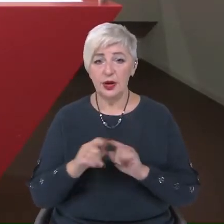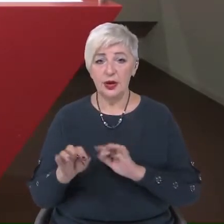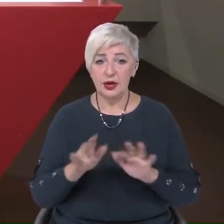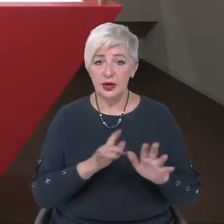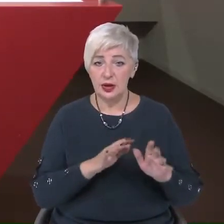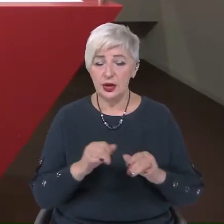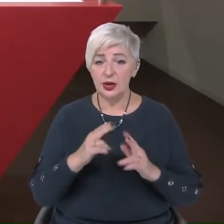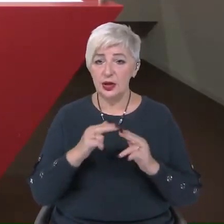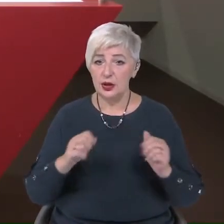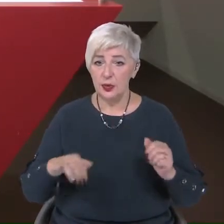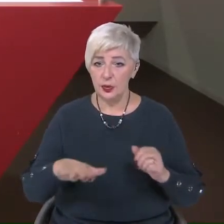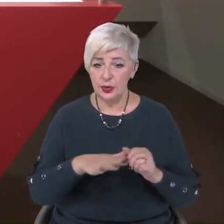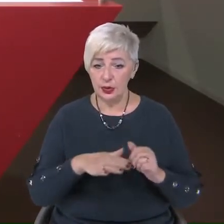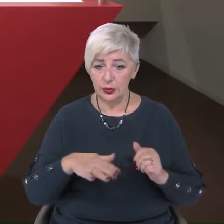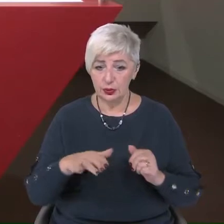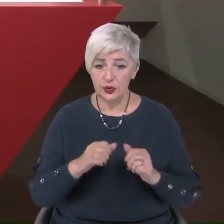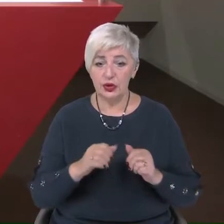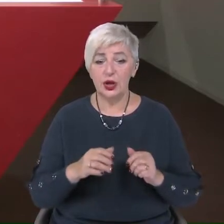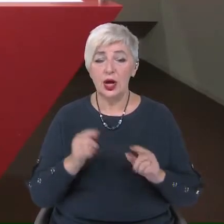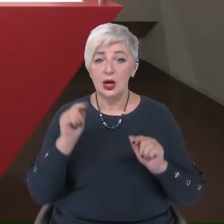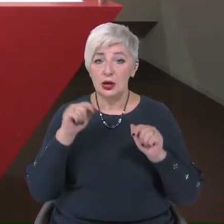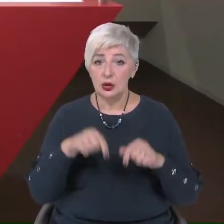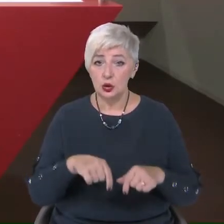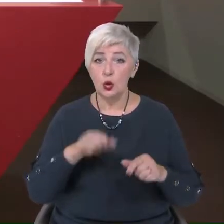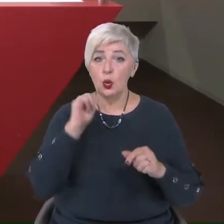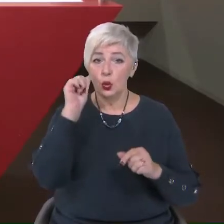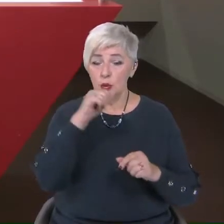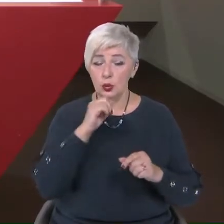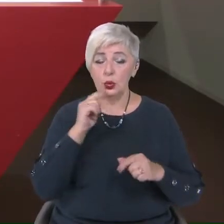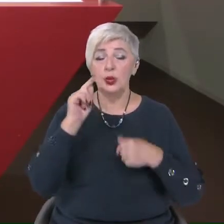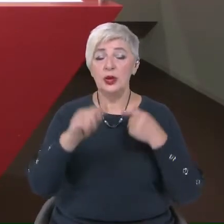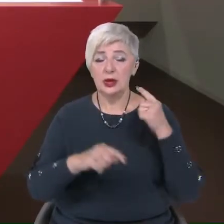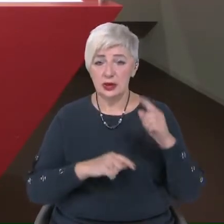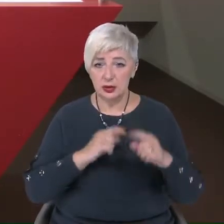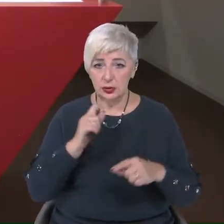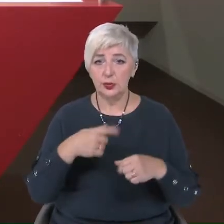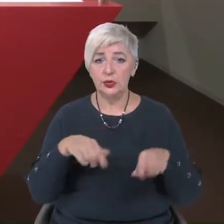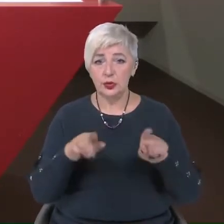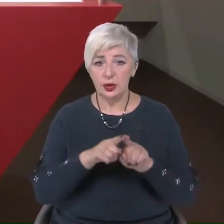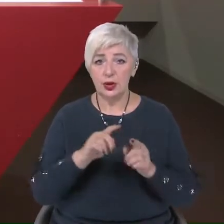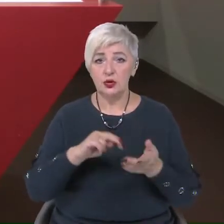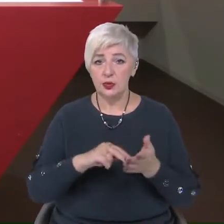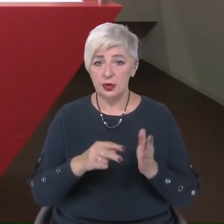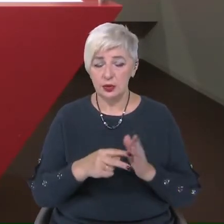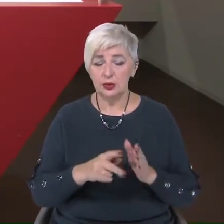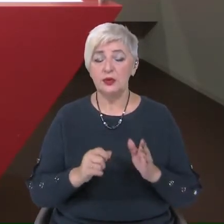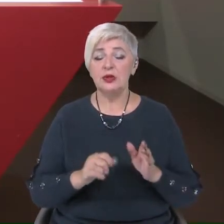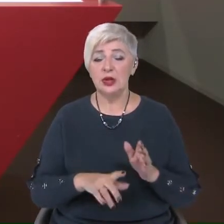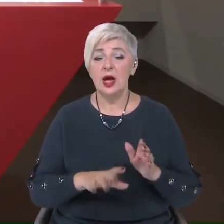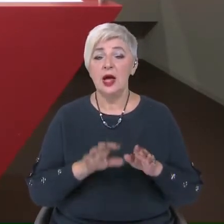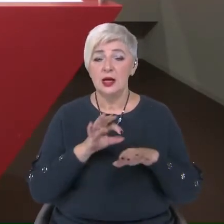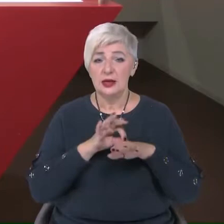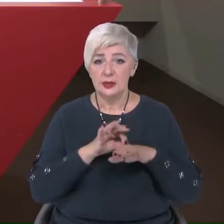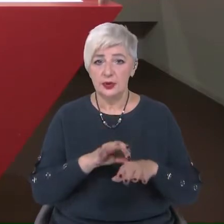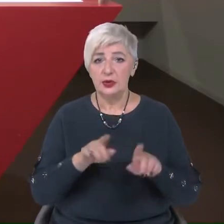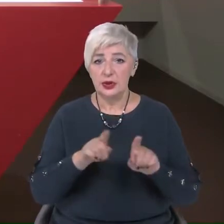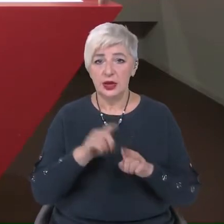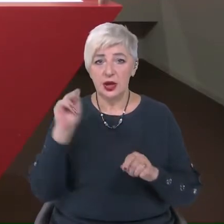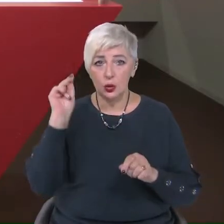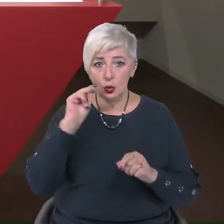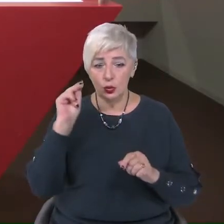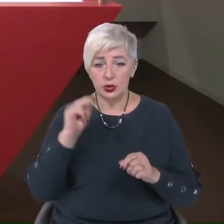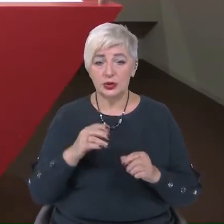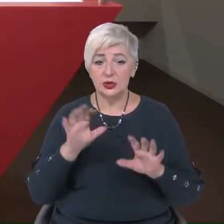АТО. І цього року і наступного також планується запускати такі курси. Поясніть, будь ласка,